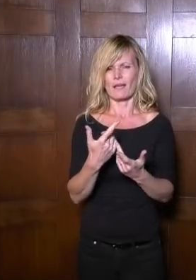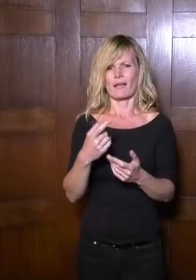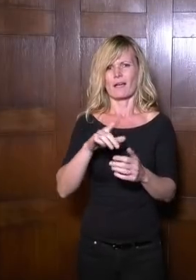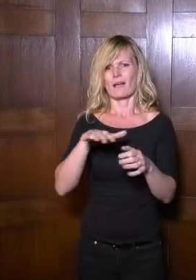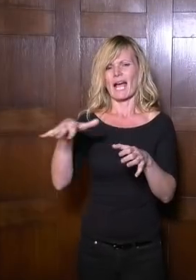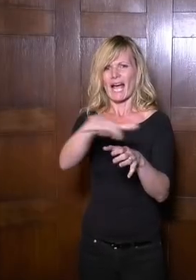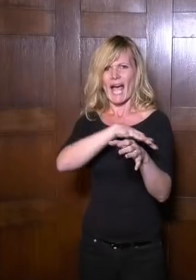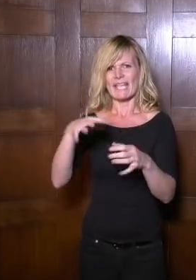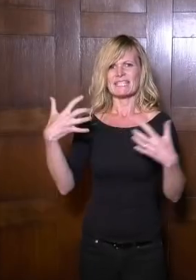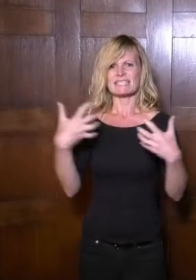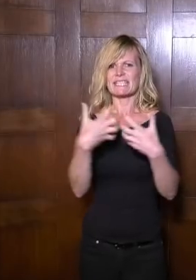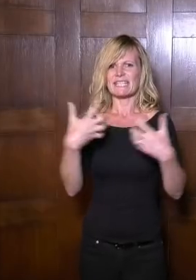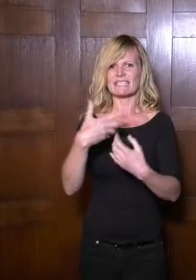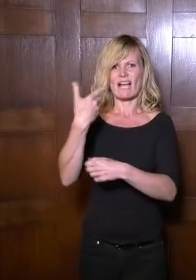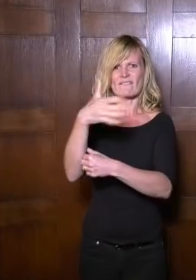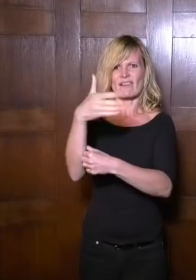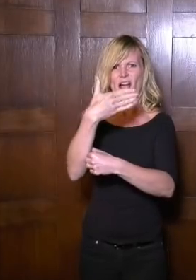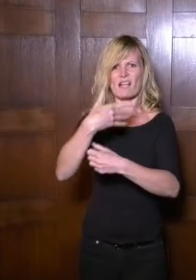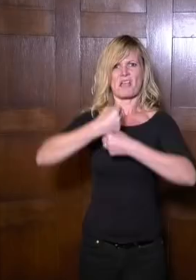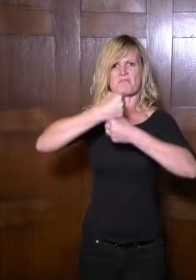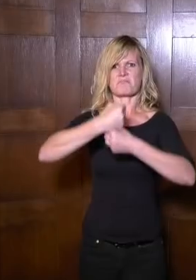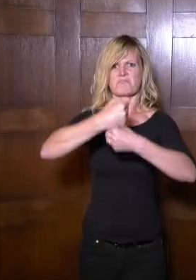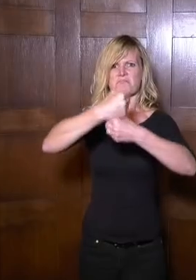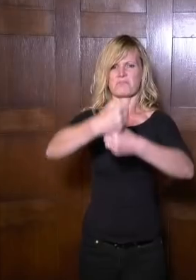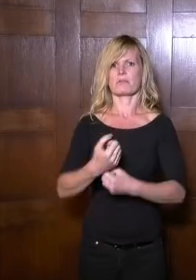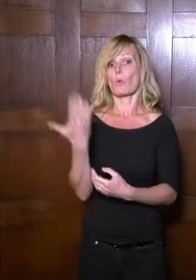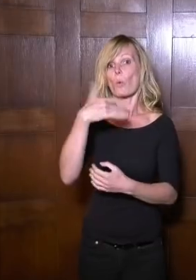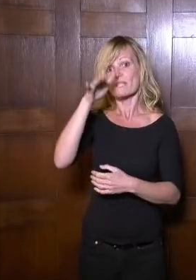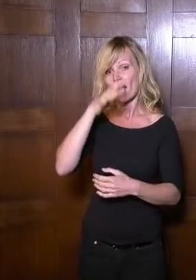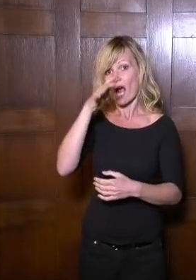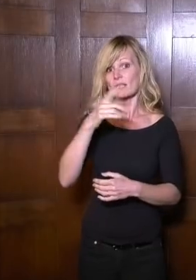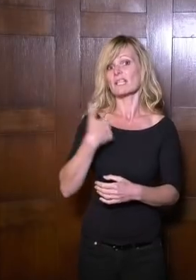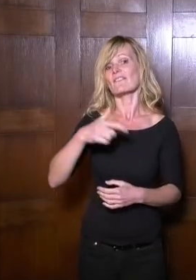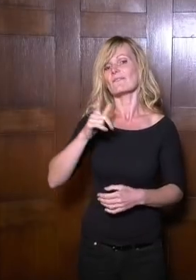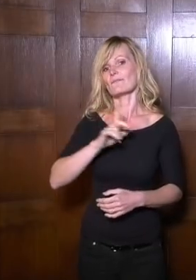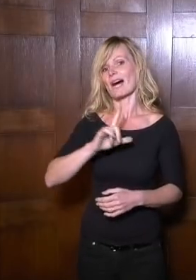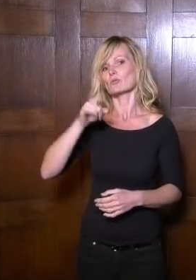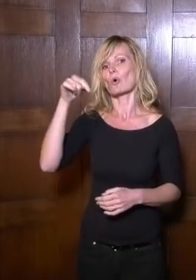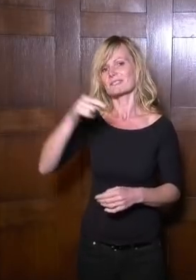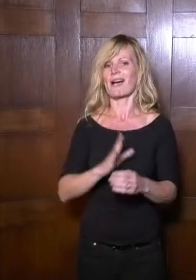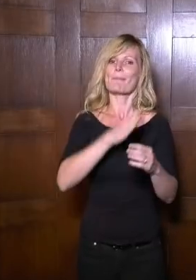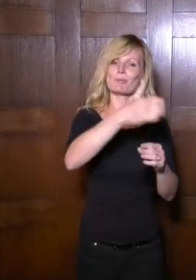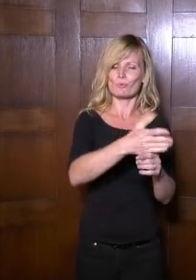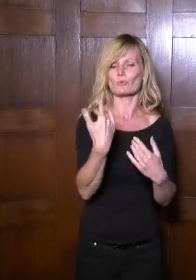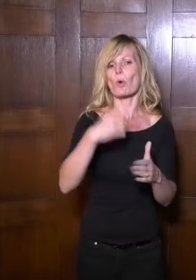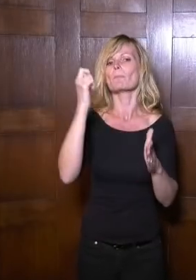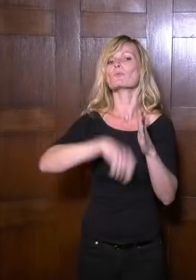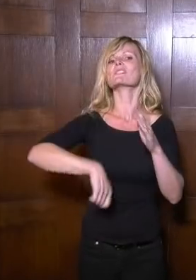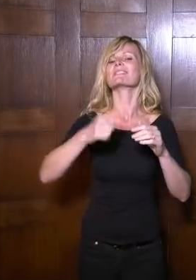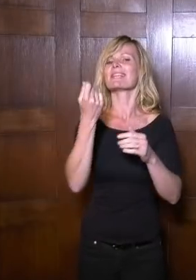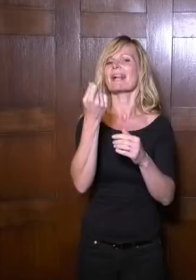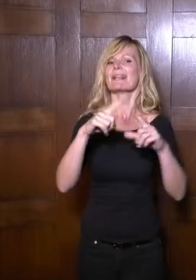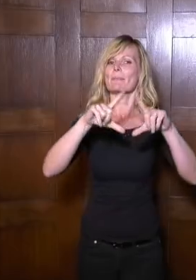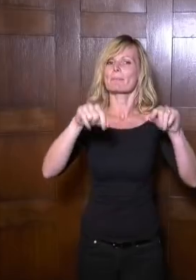die Gegend rennen. Das fand ich übrigens da im Großen Garten. Ich warte immer noch auf meinen Bußgeldbescheid für unseren Besuch da. Aber fand ich